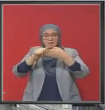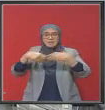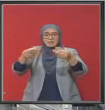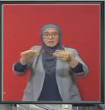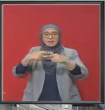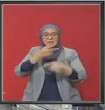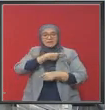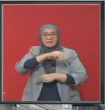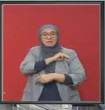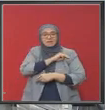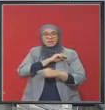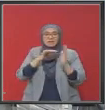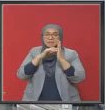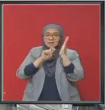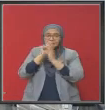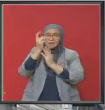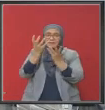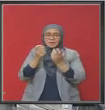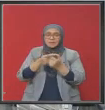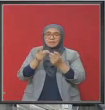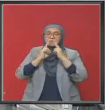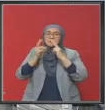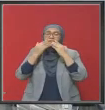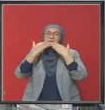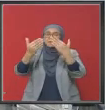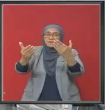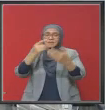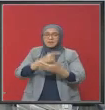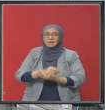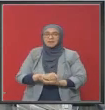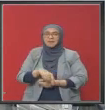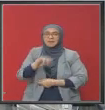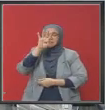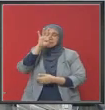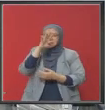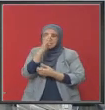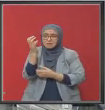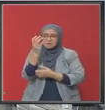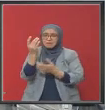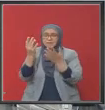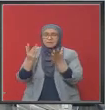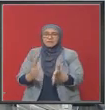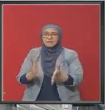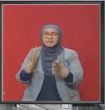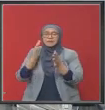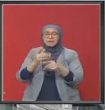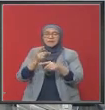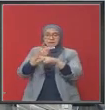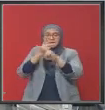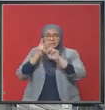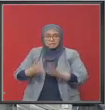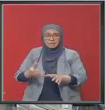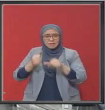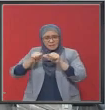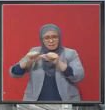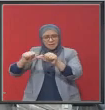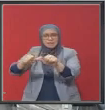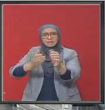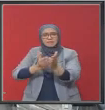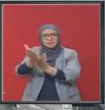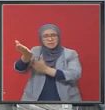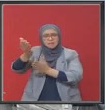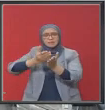kepada 420 2609 peminjam yang masih meneruskan bayaran balik pinjaman